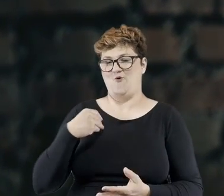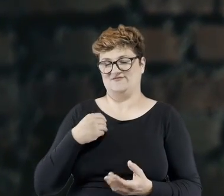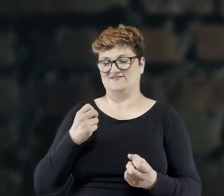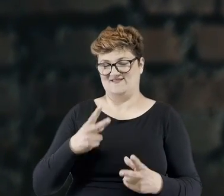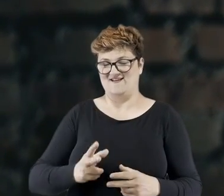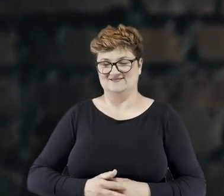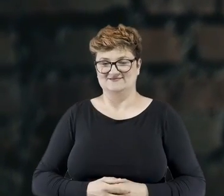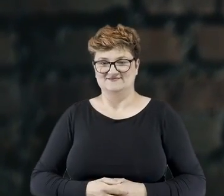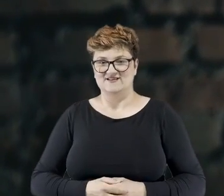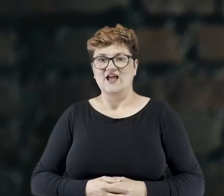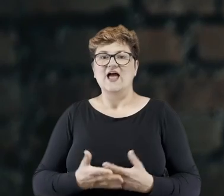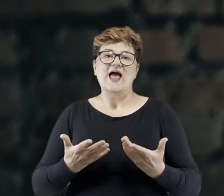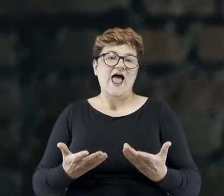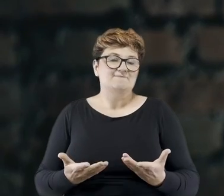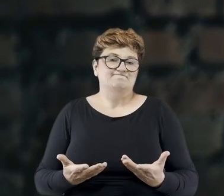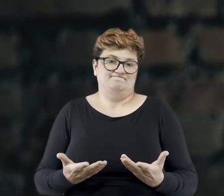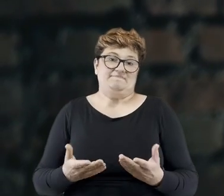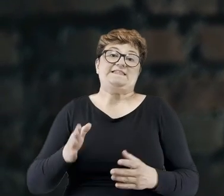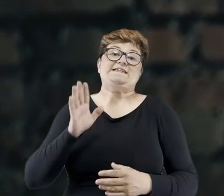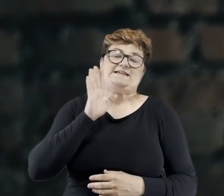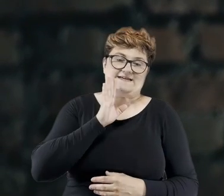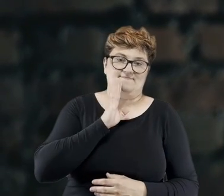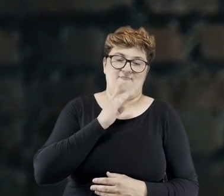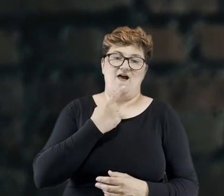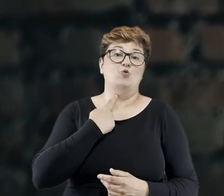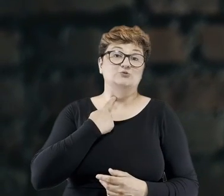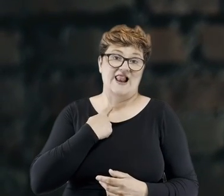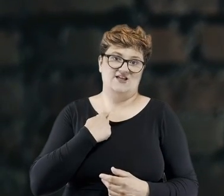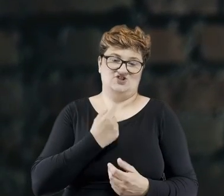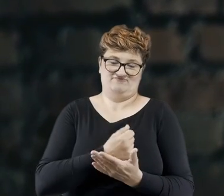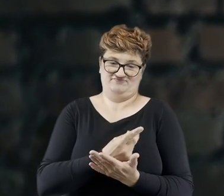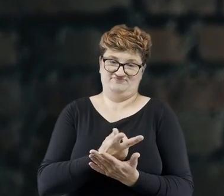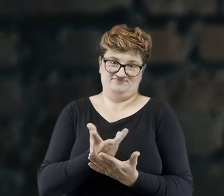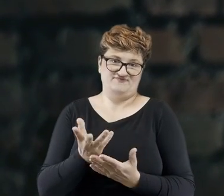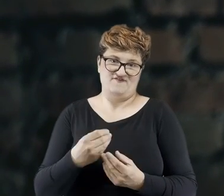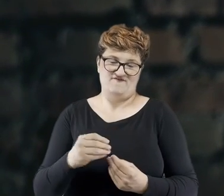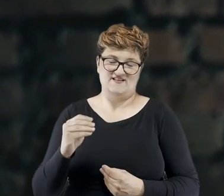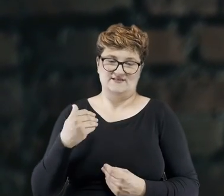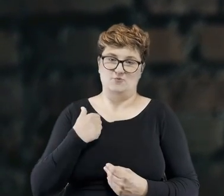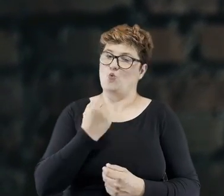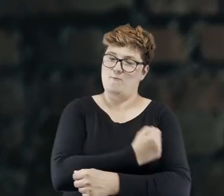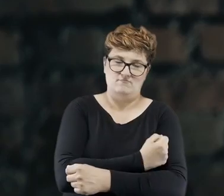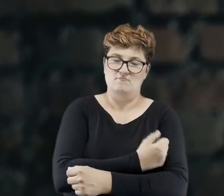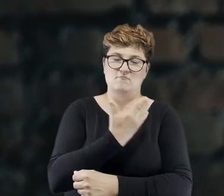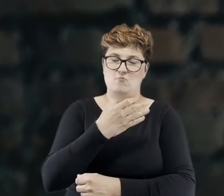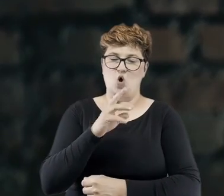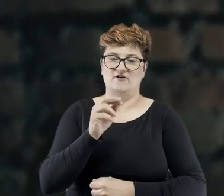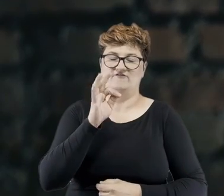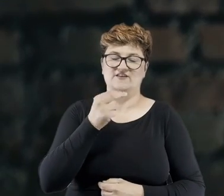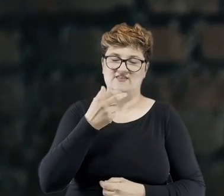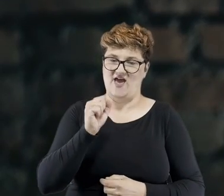były autentycznie, no ale prawdopodobnie tych uzależnień było więcej. Morfina